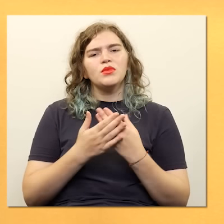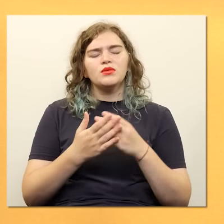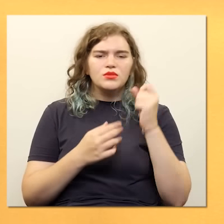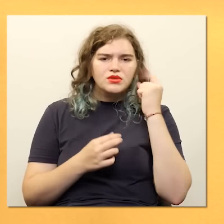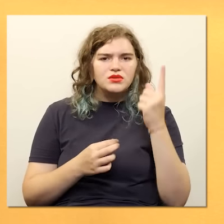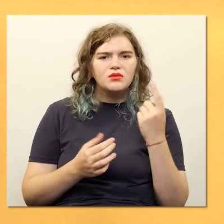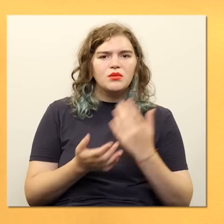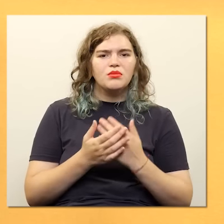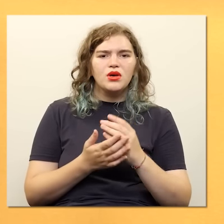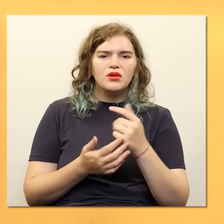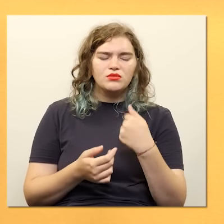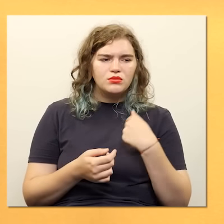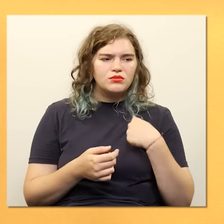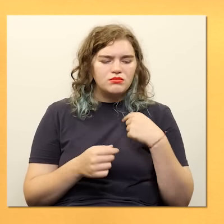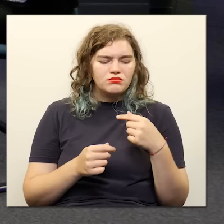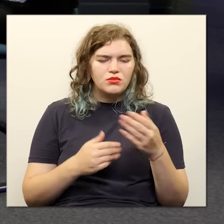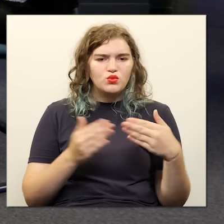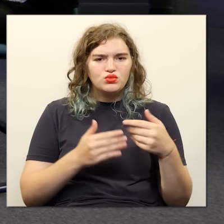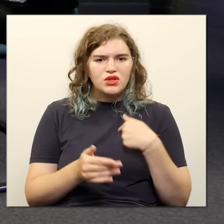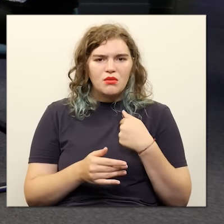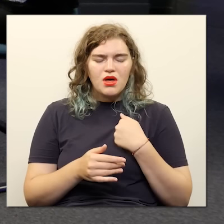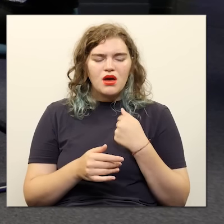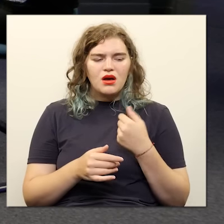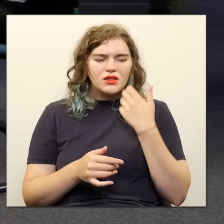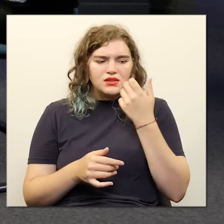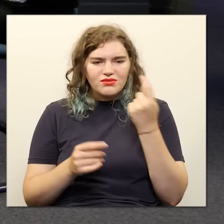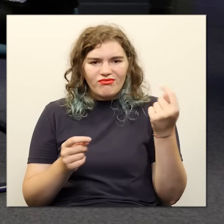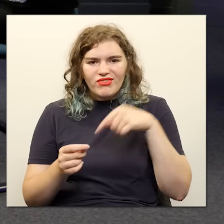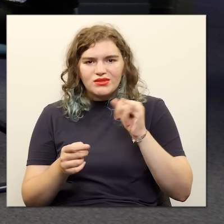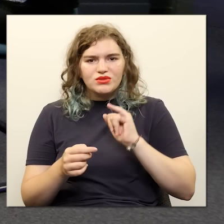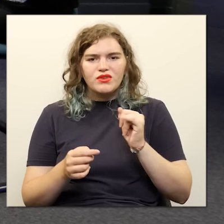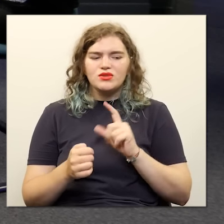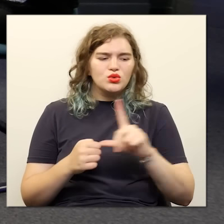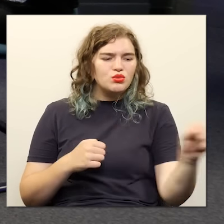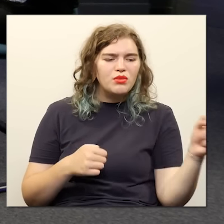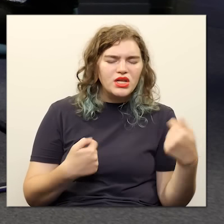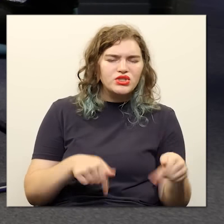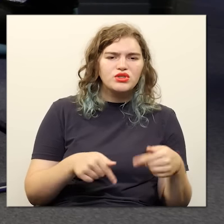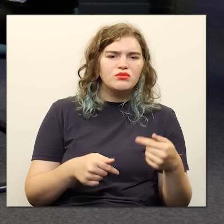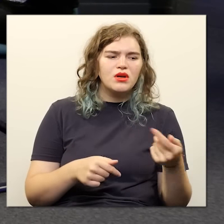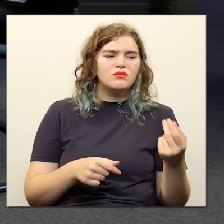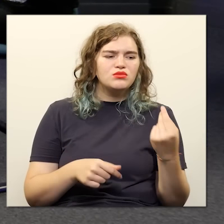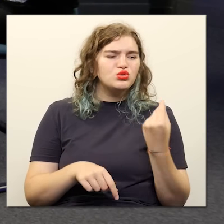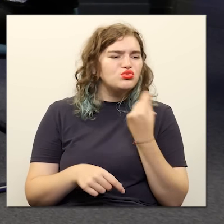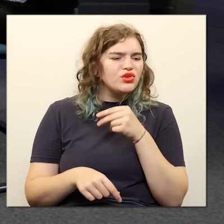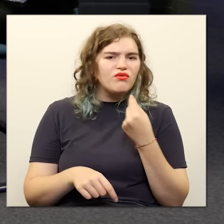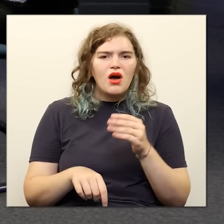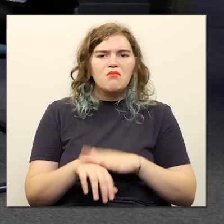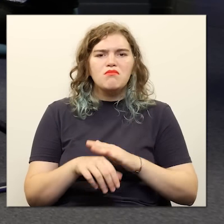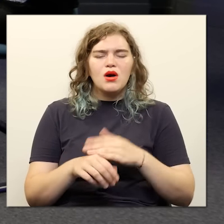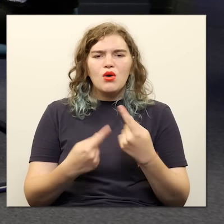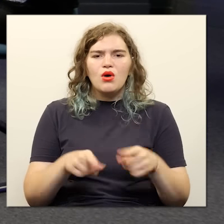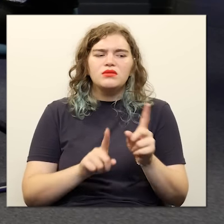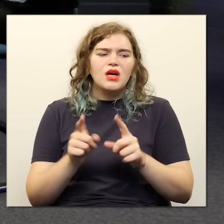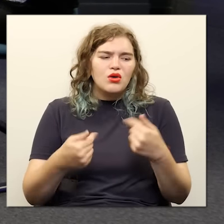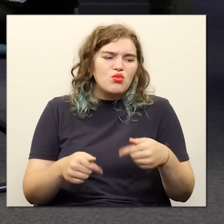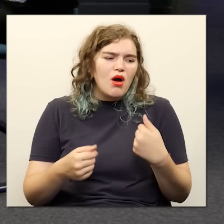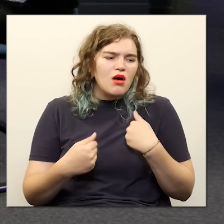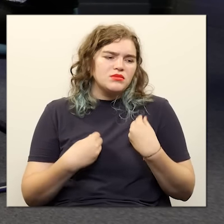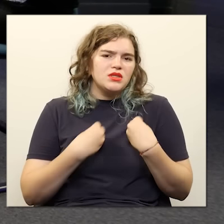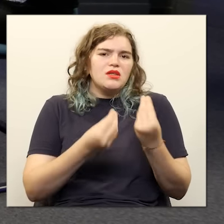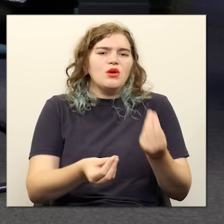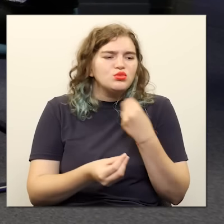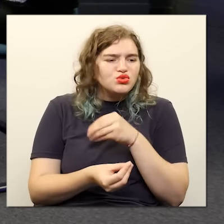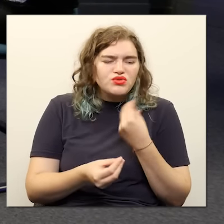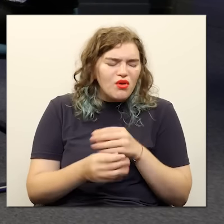și să-mi dai înțelepciune ca de la ușa mea, de la poarta mea, să nu plece nimeni cu mâna golă. Dacă n-am